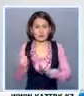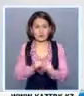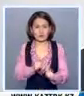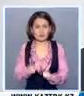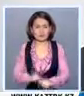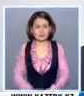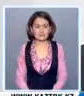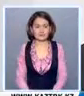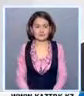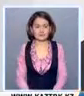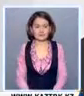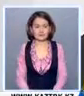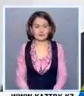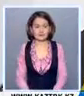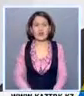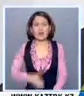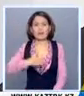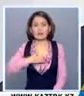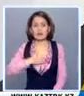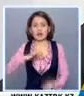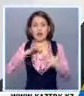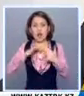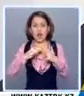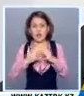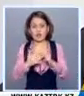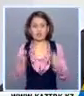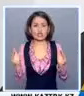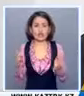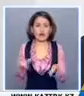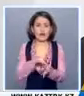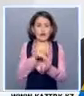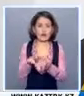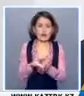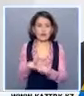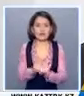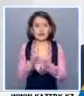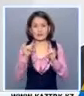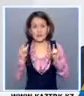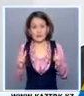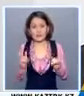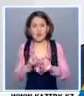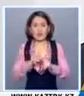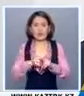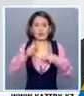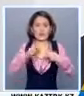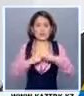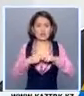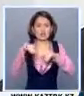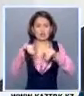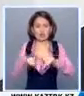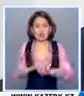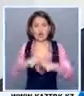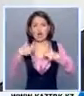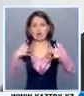Бүгінгі қорытатынымыз елді мекенді шағын осындай елді мекендерді шет қақпай болмай қалып, солардың мәселесін көтеруге